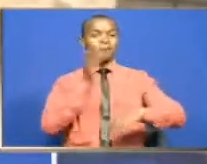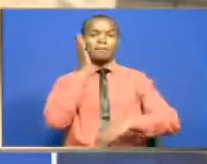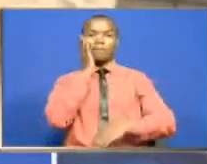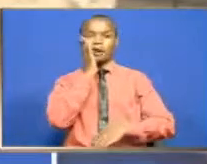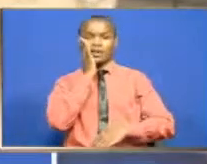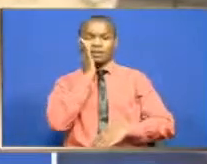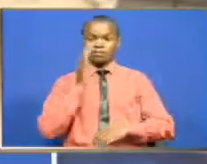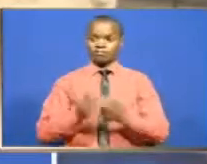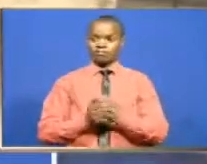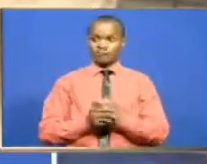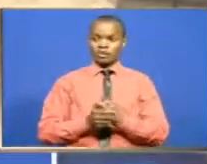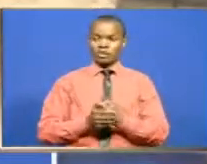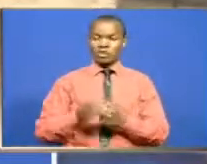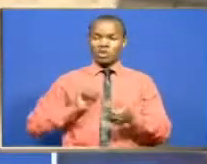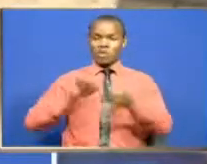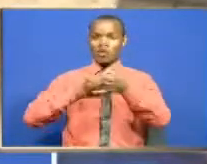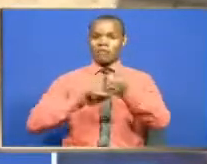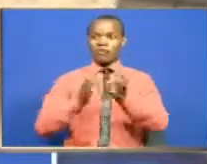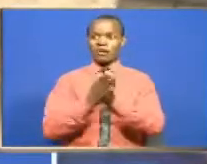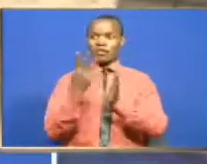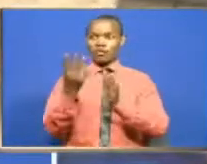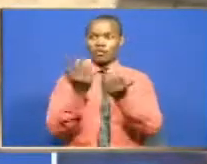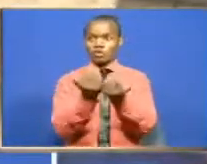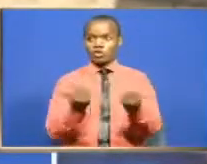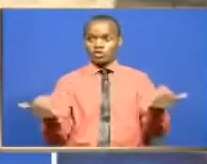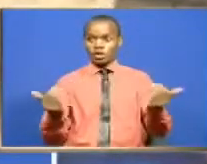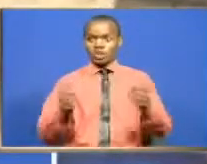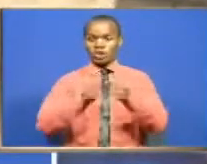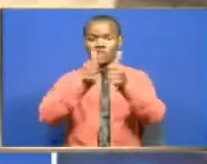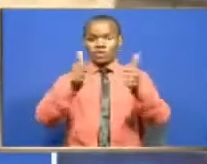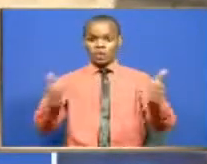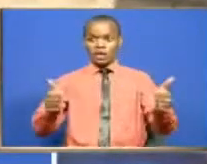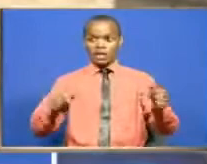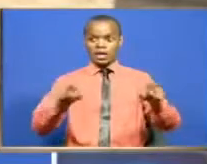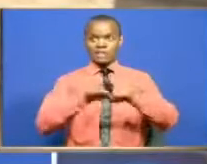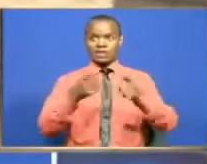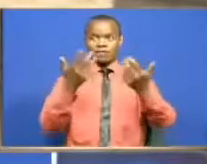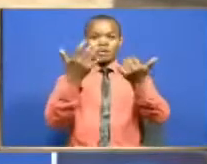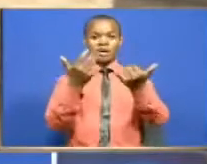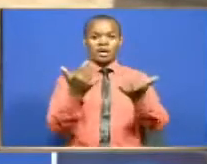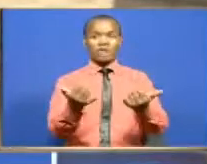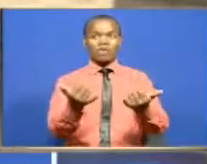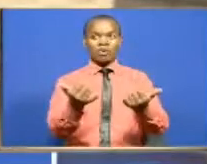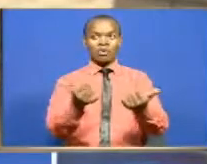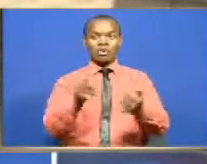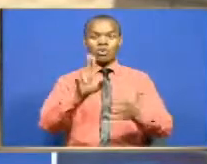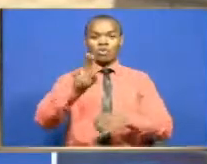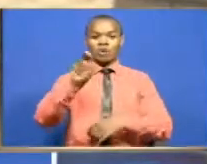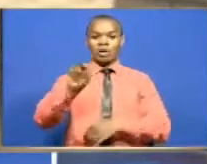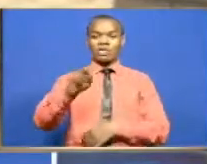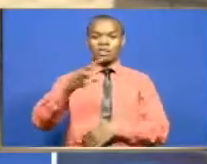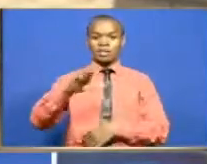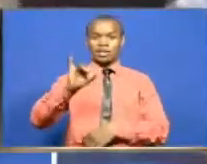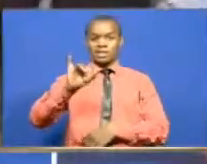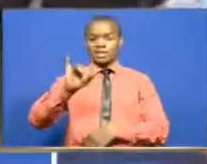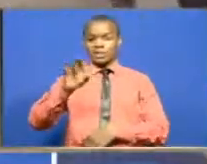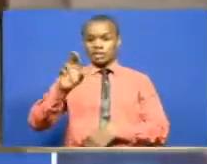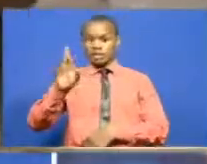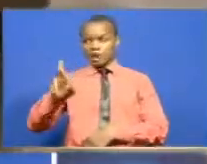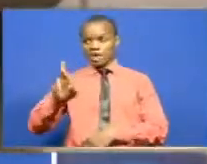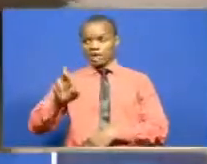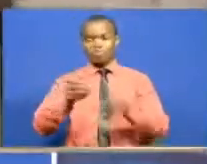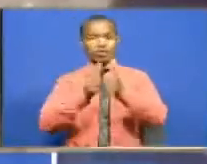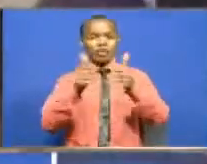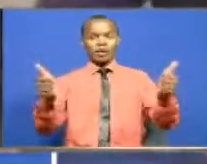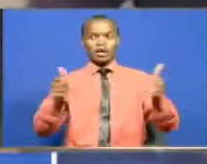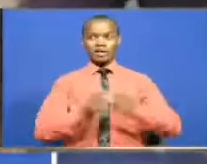wife and the four children into proper custody and I've now handed them over to UNHCR, so they are safe.